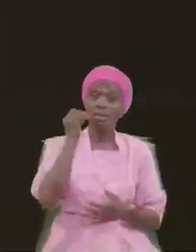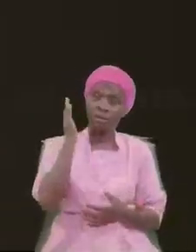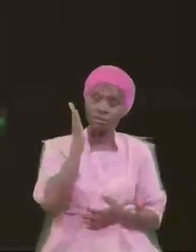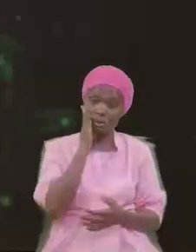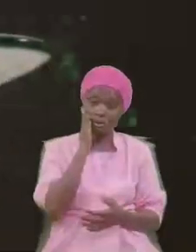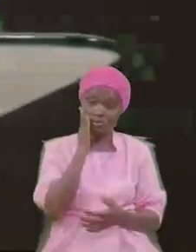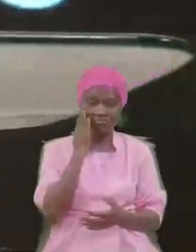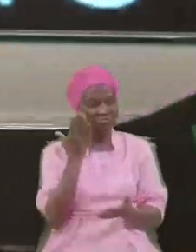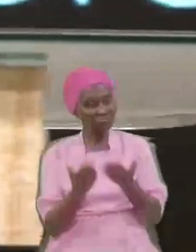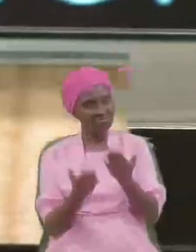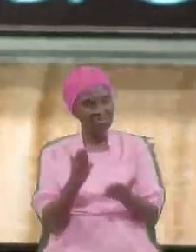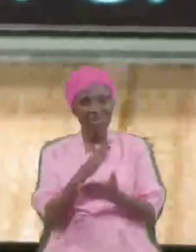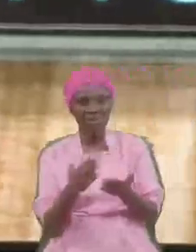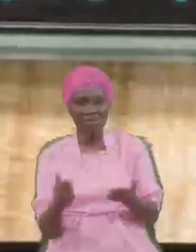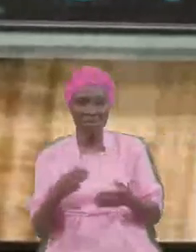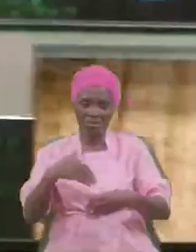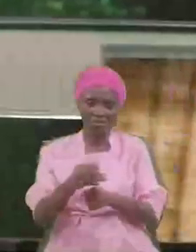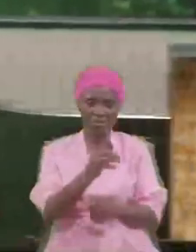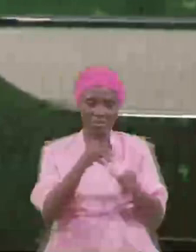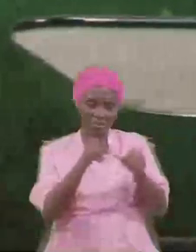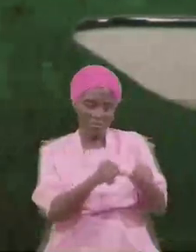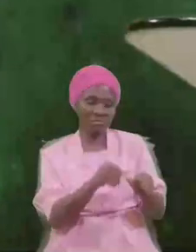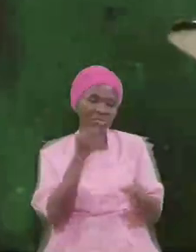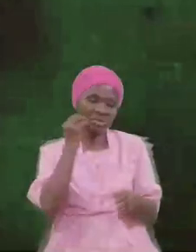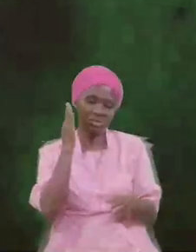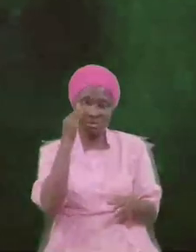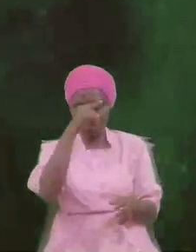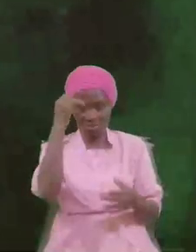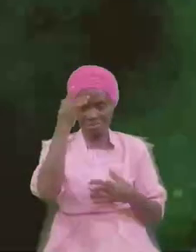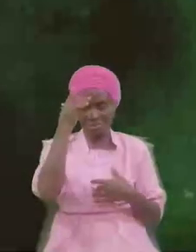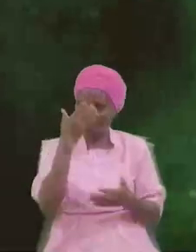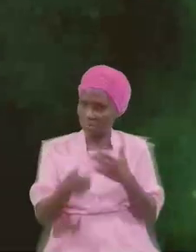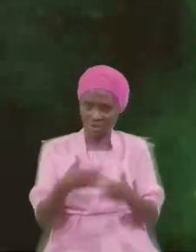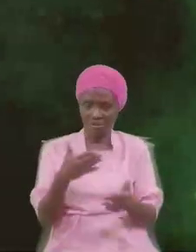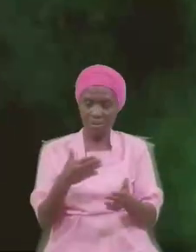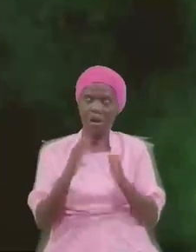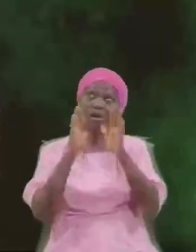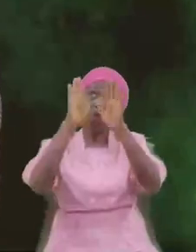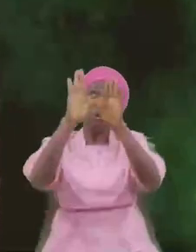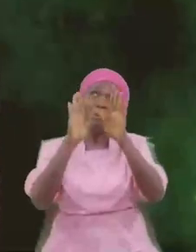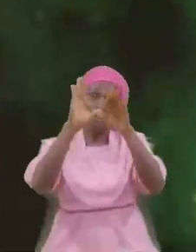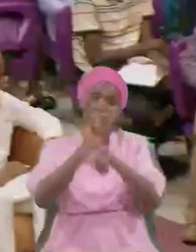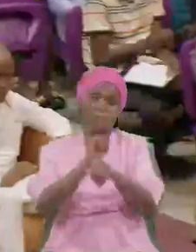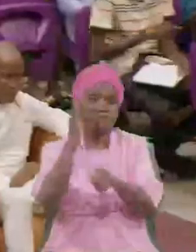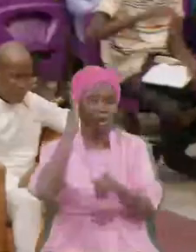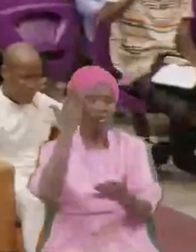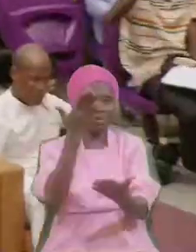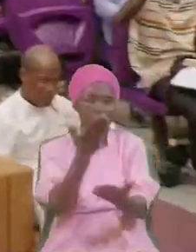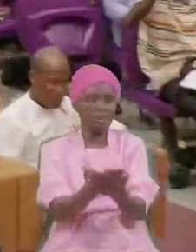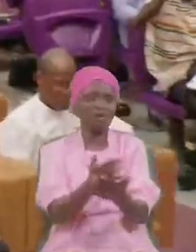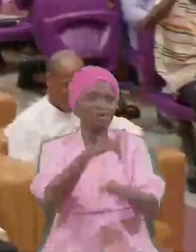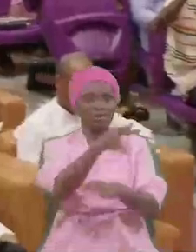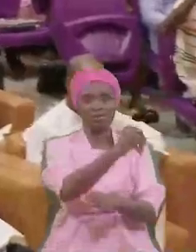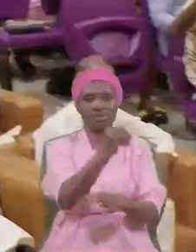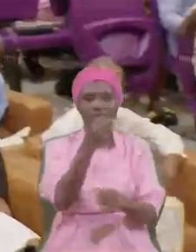bien quelque chose les a empêchés d'être là, peut-être c'est pas la maladie, mais autre chose, les prodiges